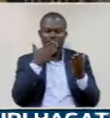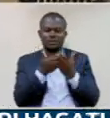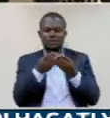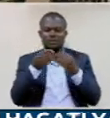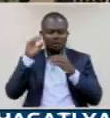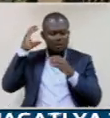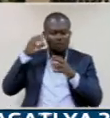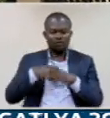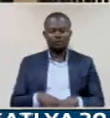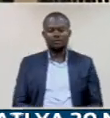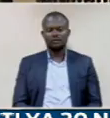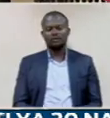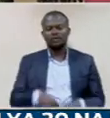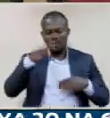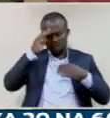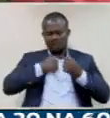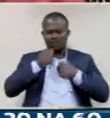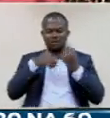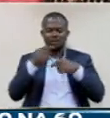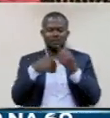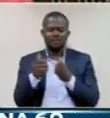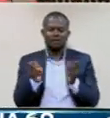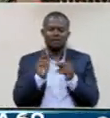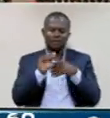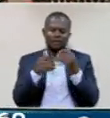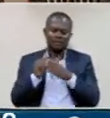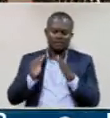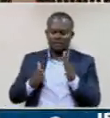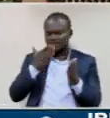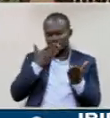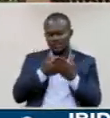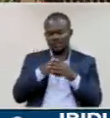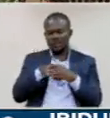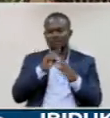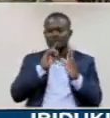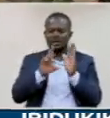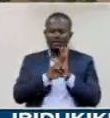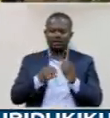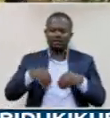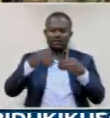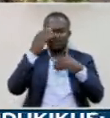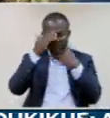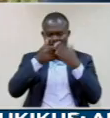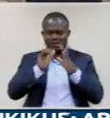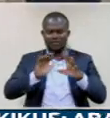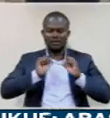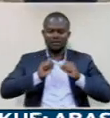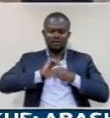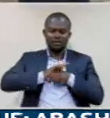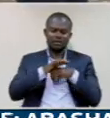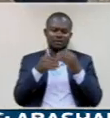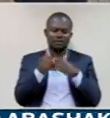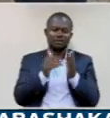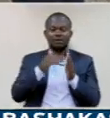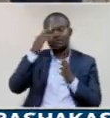amakuru polisi y'u Rwanda ikomeje gukangurira abaturage kwitwararika ku mabwiriza yatanzwe mu rwego rwo kwirinda coronavirus ikanibutsa